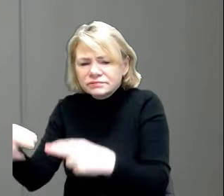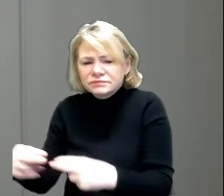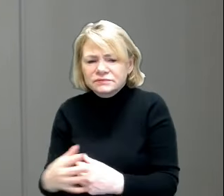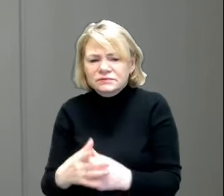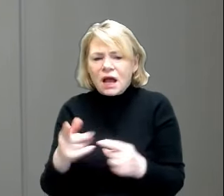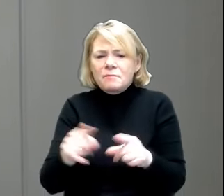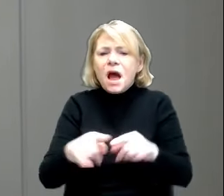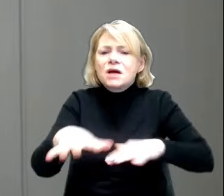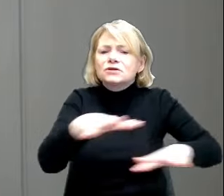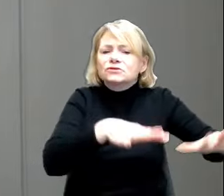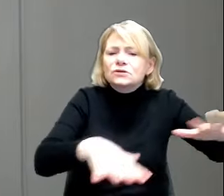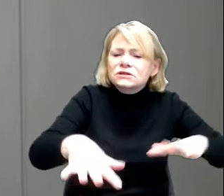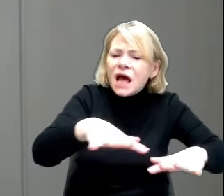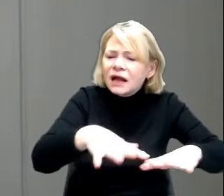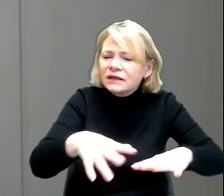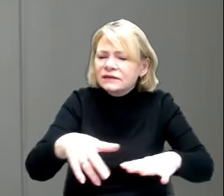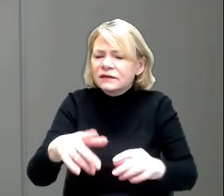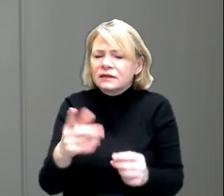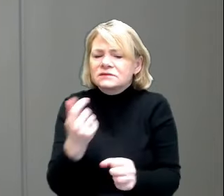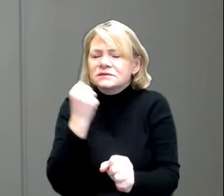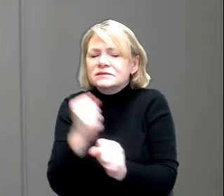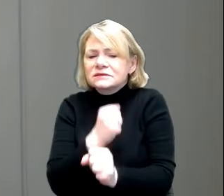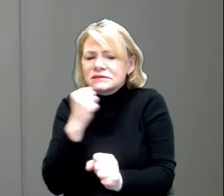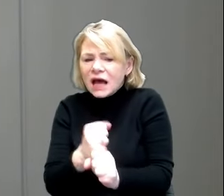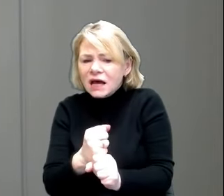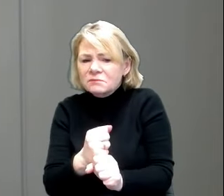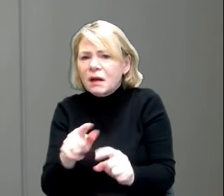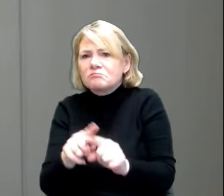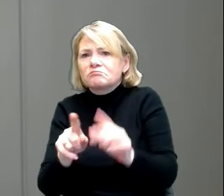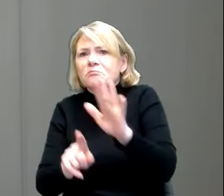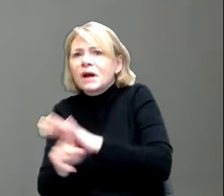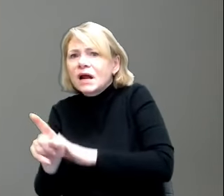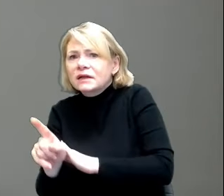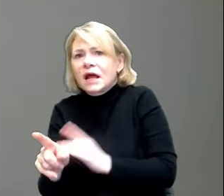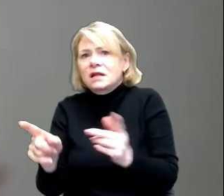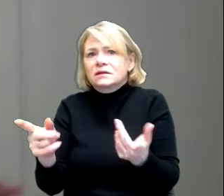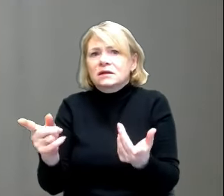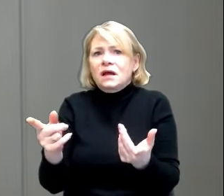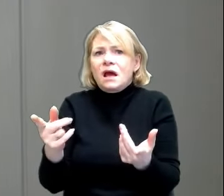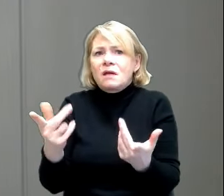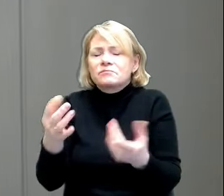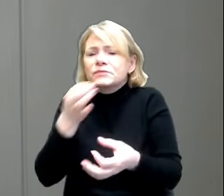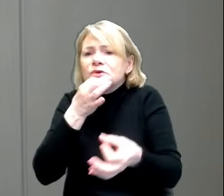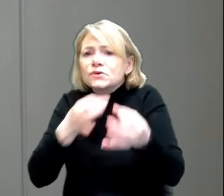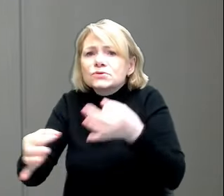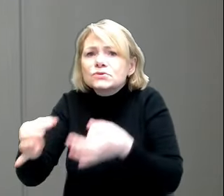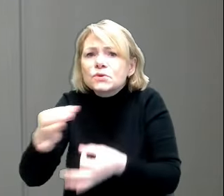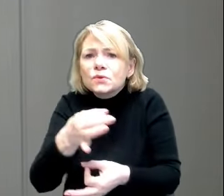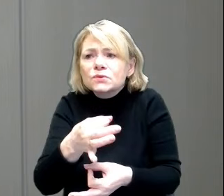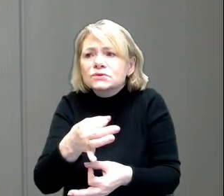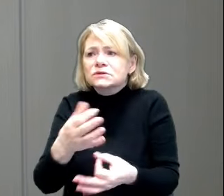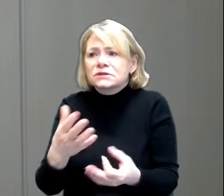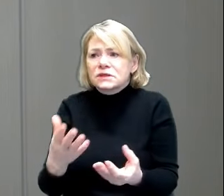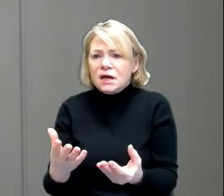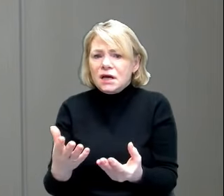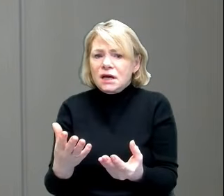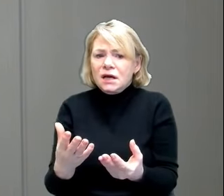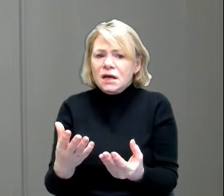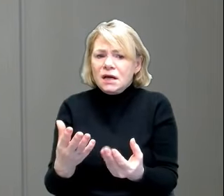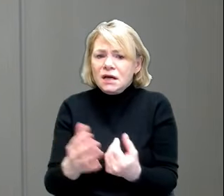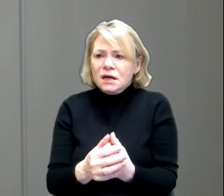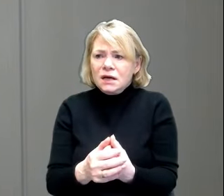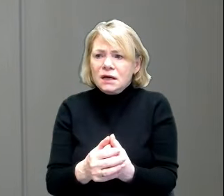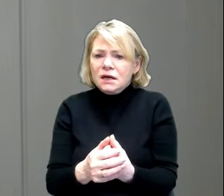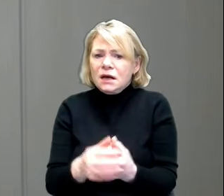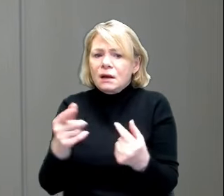įveiklinimas penktos valdžios arba netgi diskusijos kur galėtų vykti tai ir būtų ir galėtų šitoje vat šitame